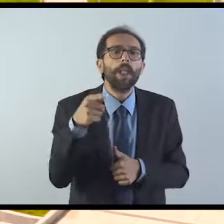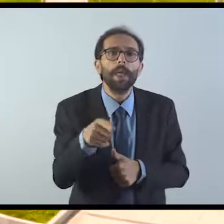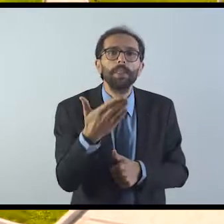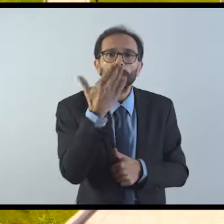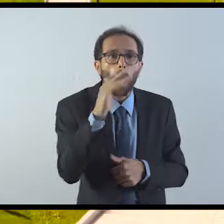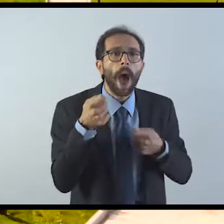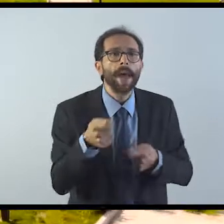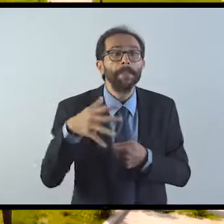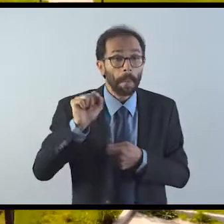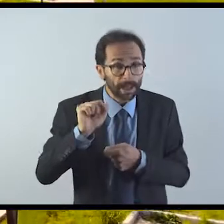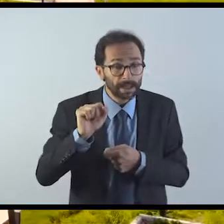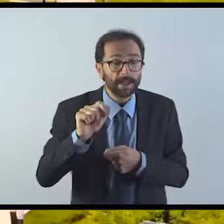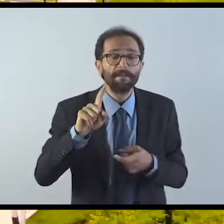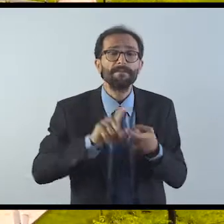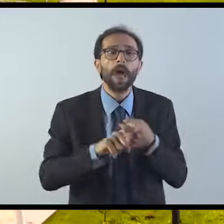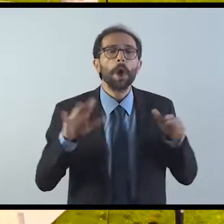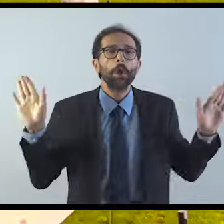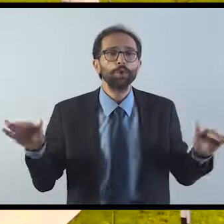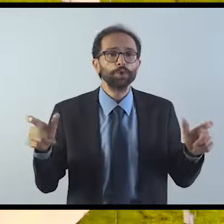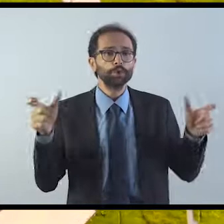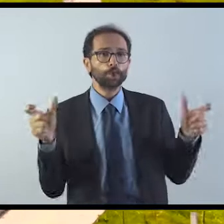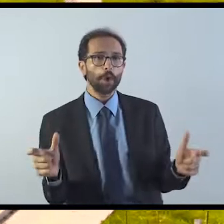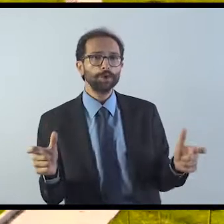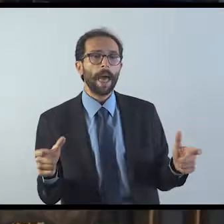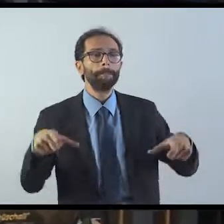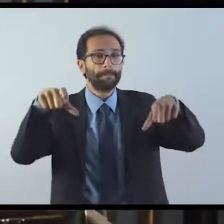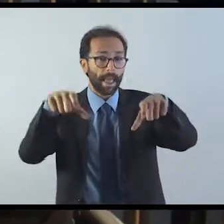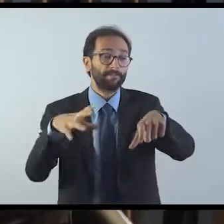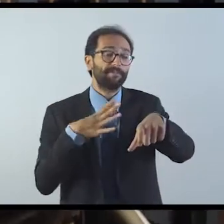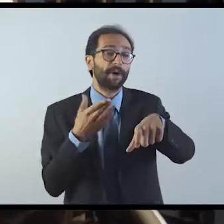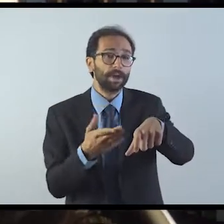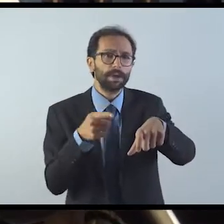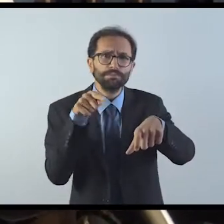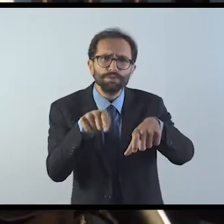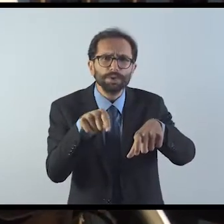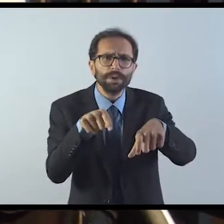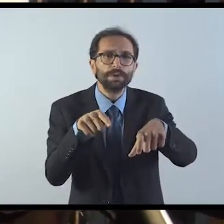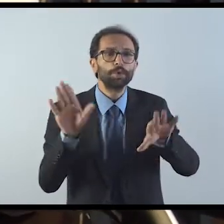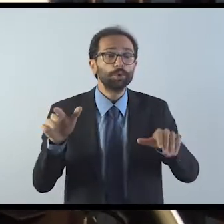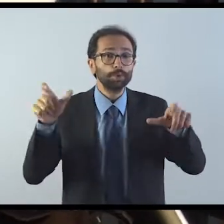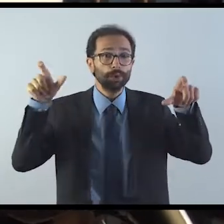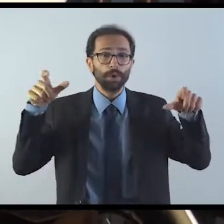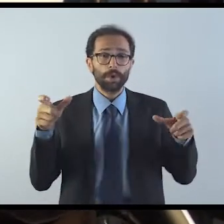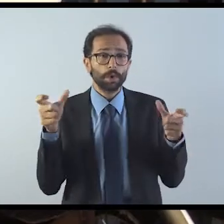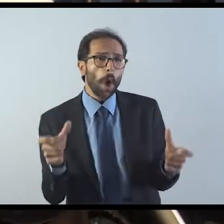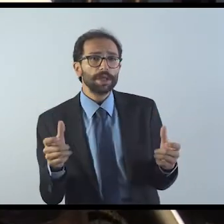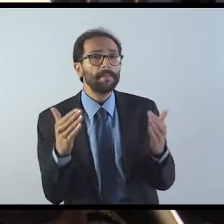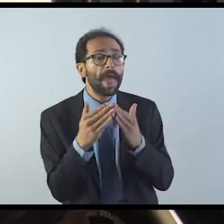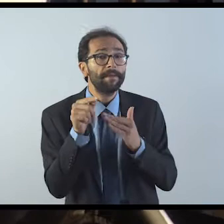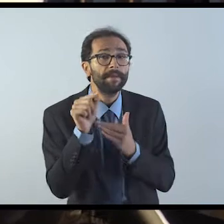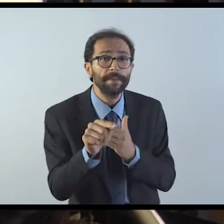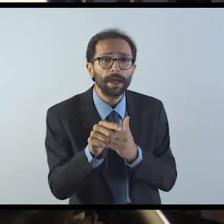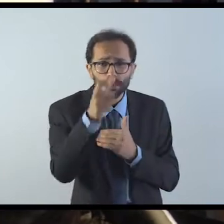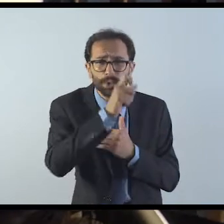ve kuş gözlem alanında Türkiye'de ilk defa Tekerlekli sandalye kullanan engelli Vatandaşlarımızın da